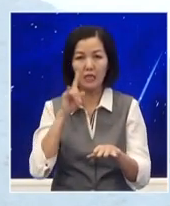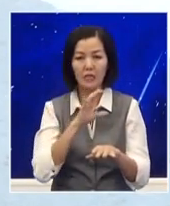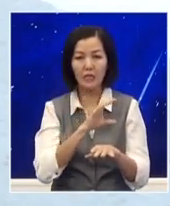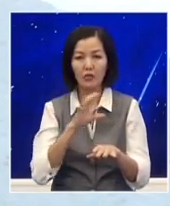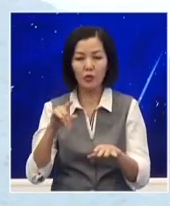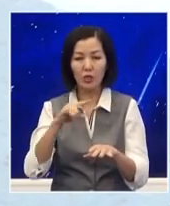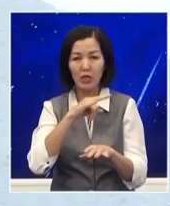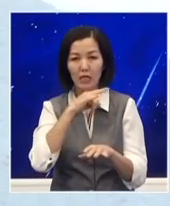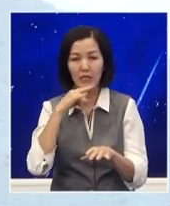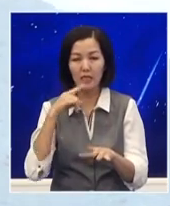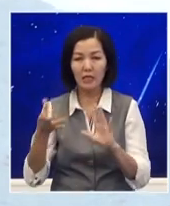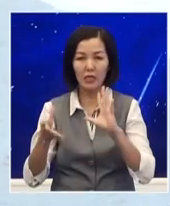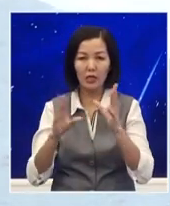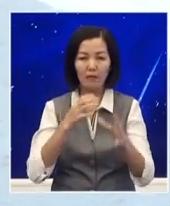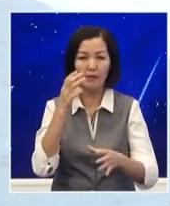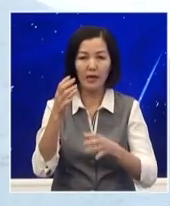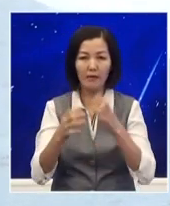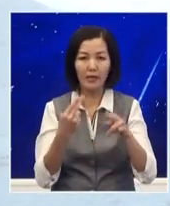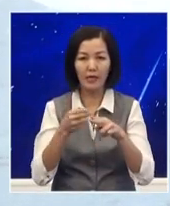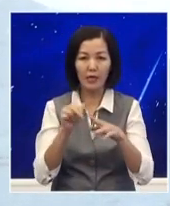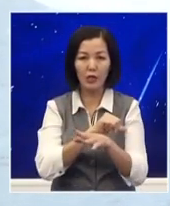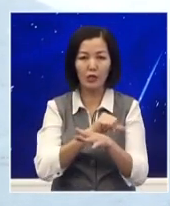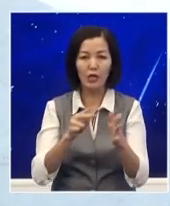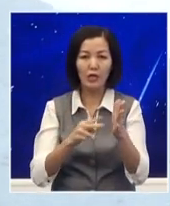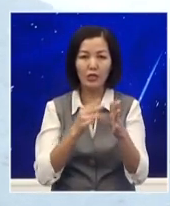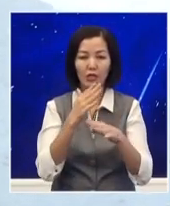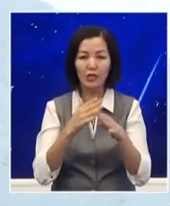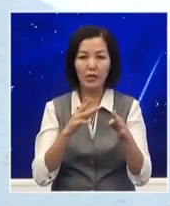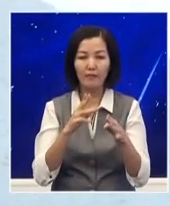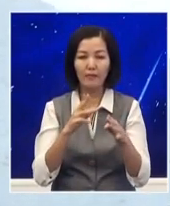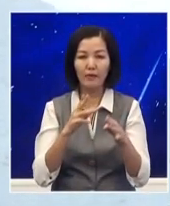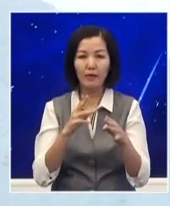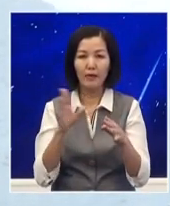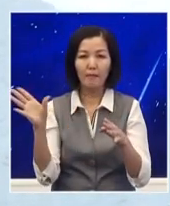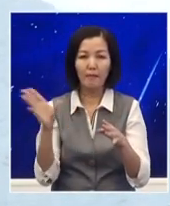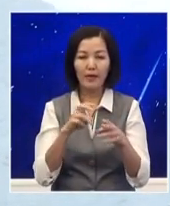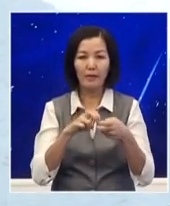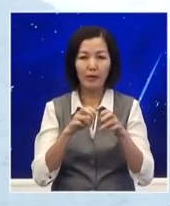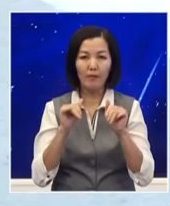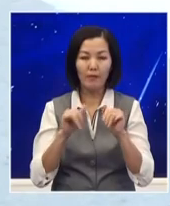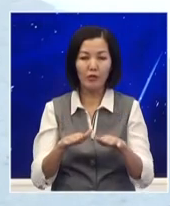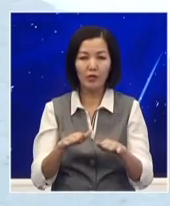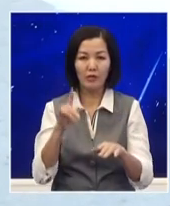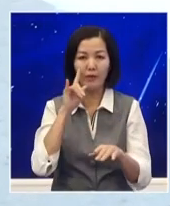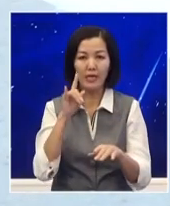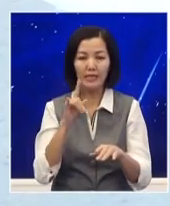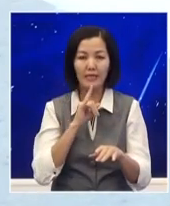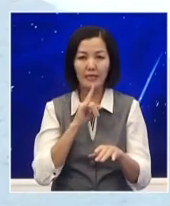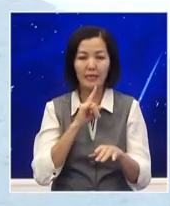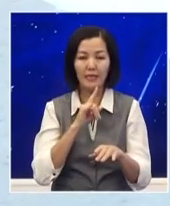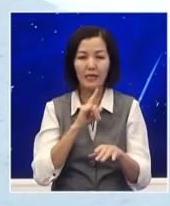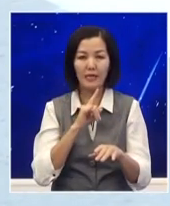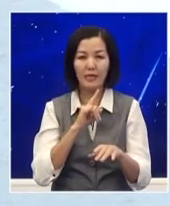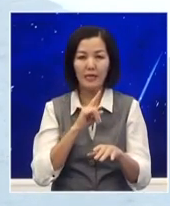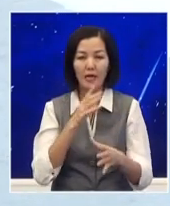Ресеймен жалпы әлемдегі ең ұзын шекара 7,5 км асады. Соның бәрін шештік, сондықтан Қазақстанда қазір енді біліп